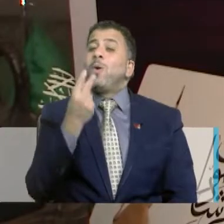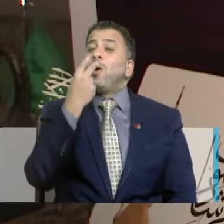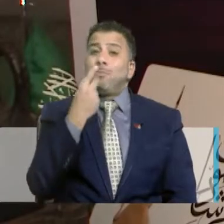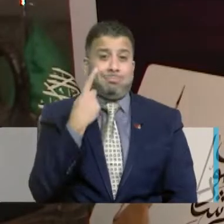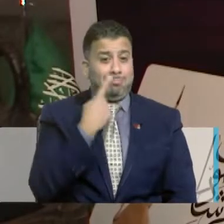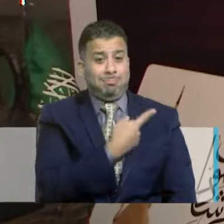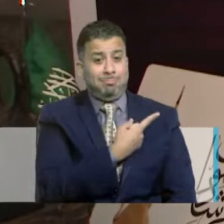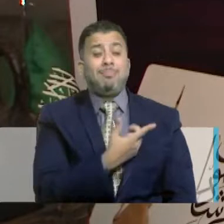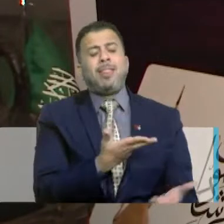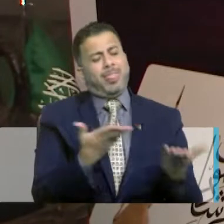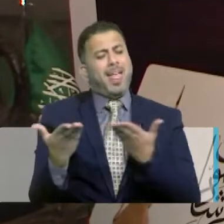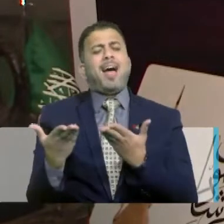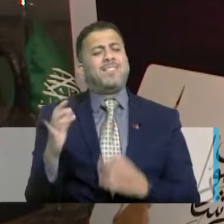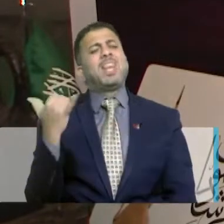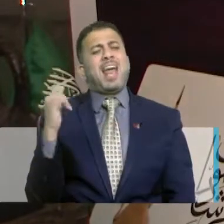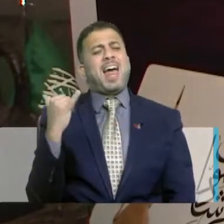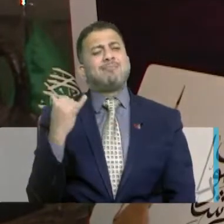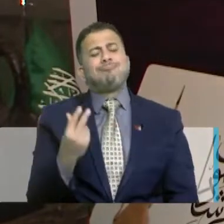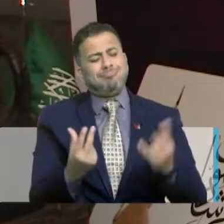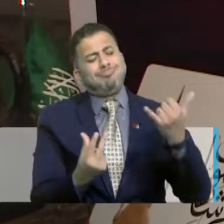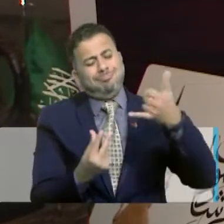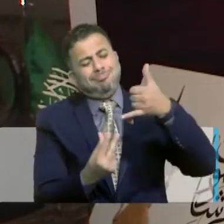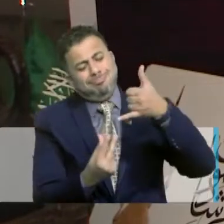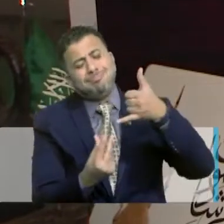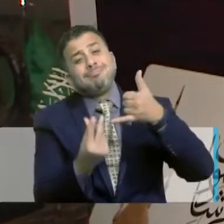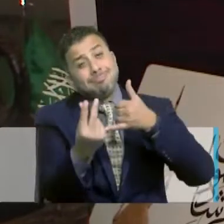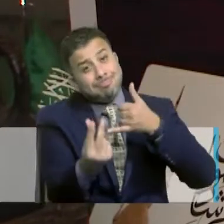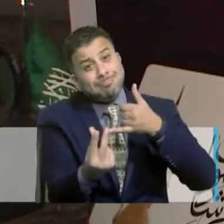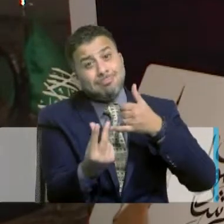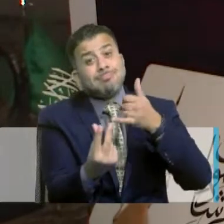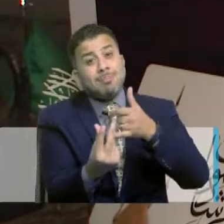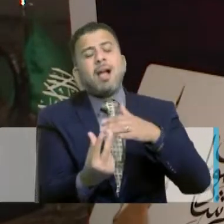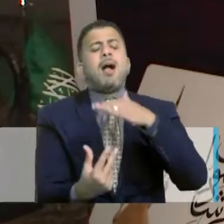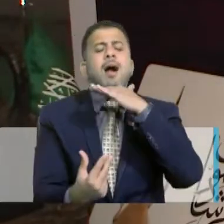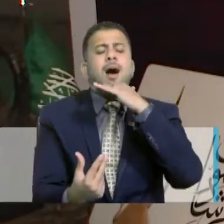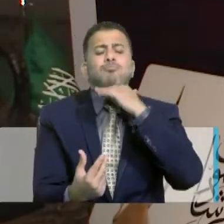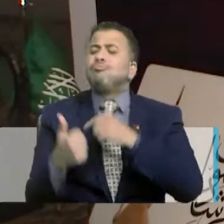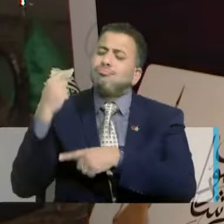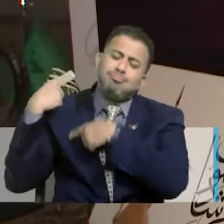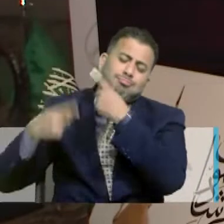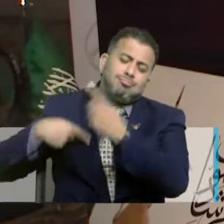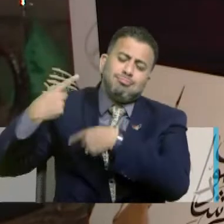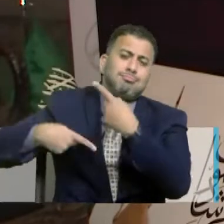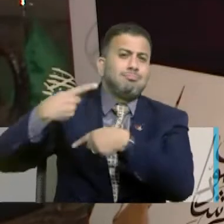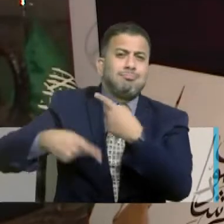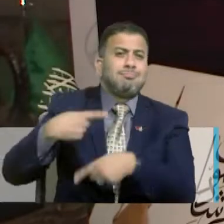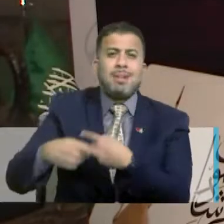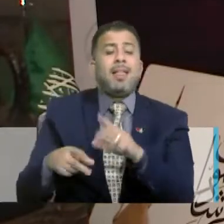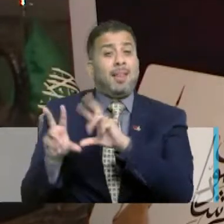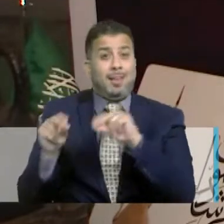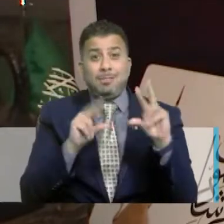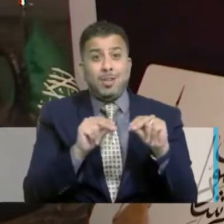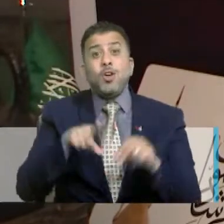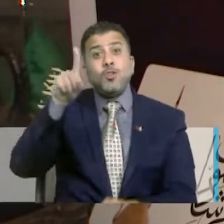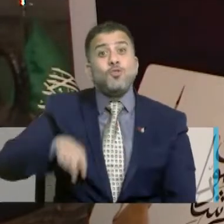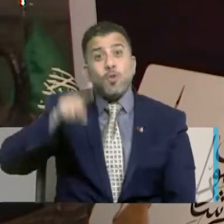عادات الضيافة العربية في تقديم القهوة توارثناها من الآباء والأجداد، ومثلما للقهوة